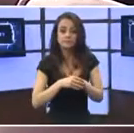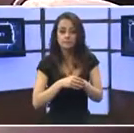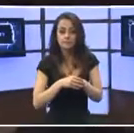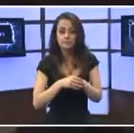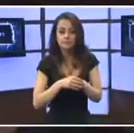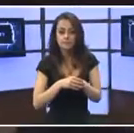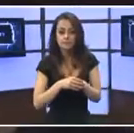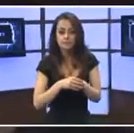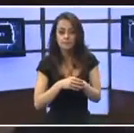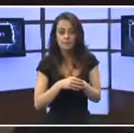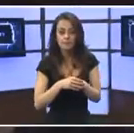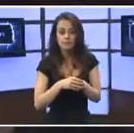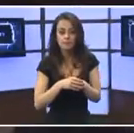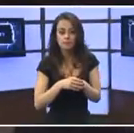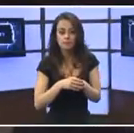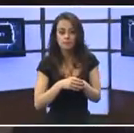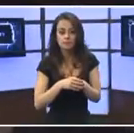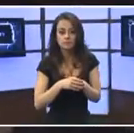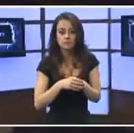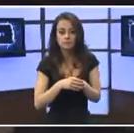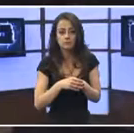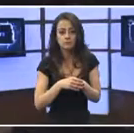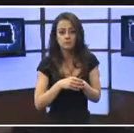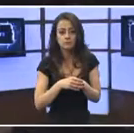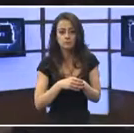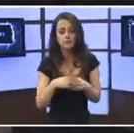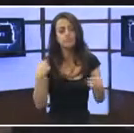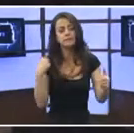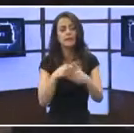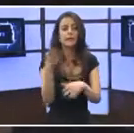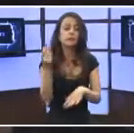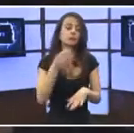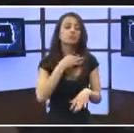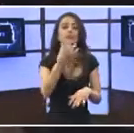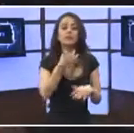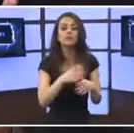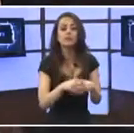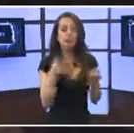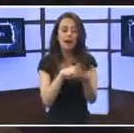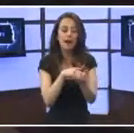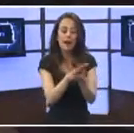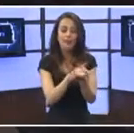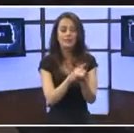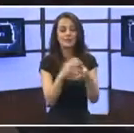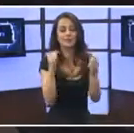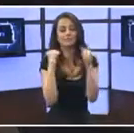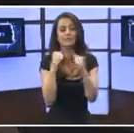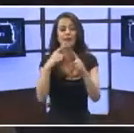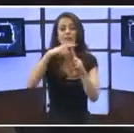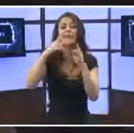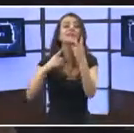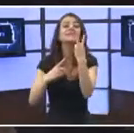orada oturuyor başkanım. Akrabaları tanıyorum. Tabii. Tanıyorum. Başkanım tekrar evet çok teşekkür ediyorum ediyoruz. Ayaklarınıza TVM sağlık. TVM ailesine teşekkür için ediyorum.